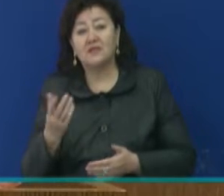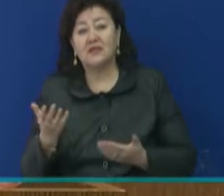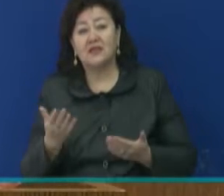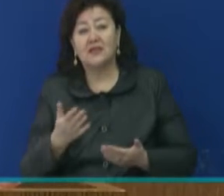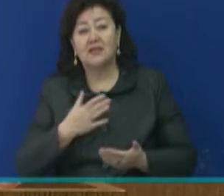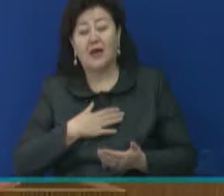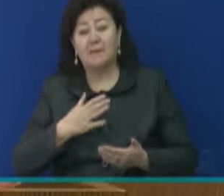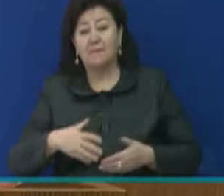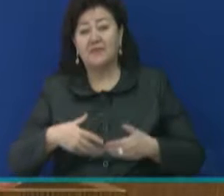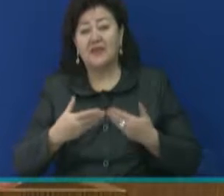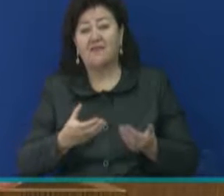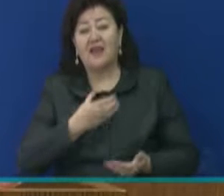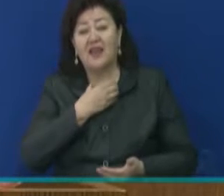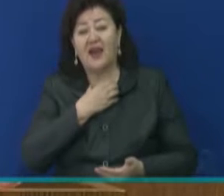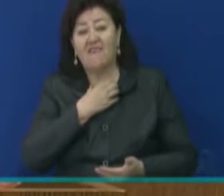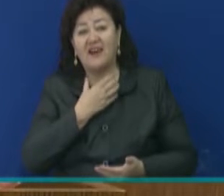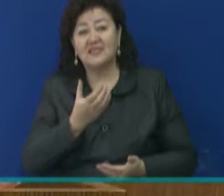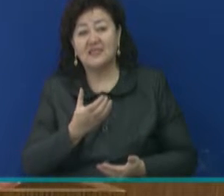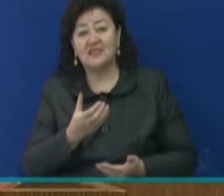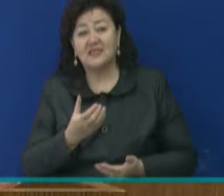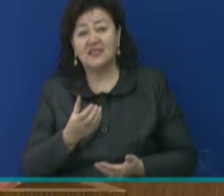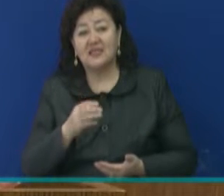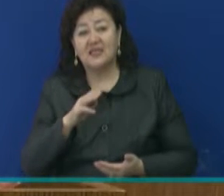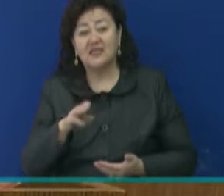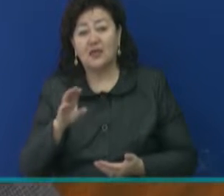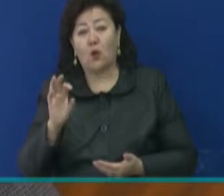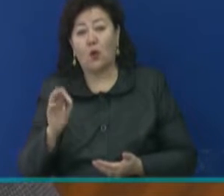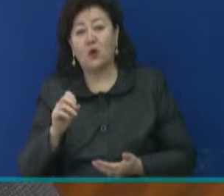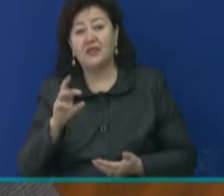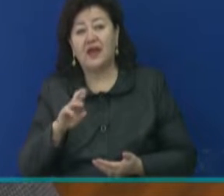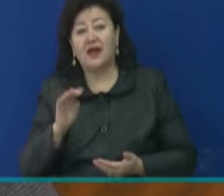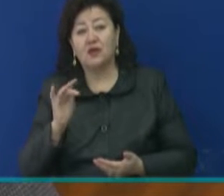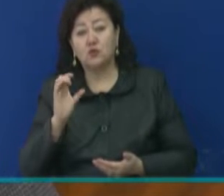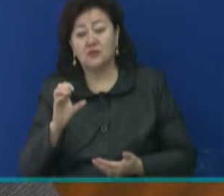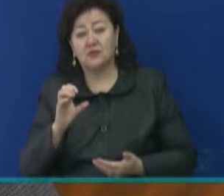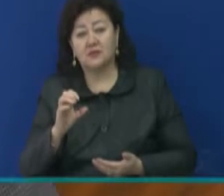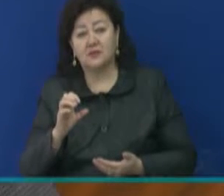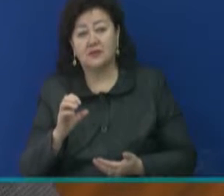аванспин мы выделили 140 миллионов тенге то ярус авансом